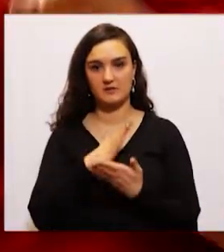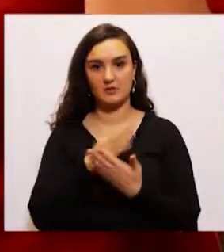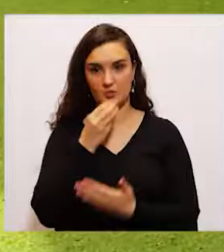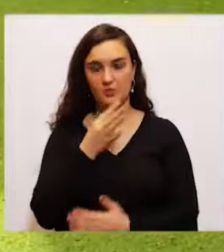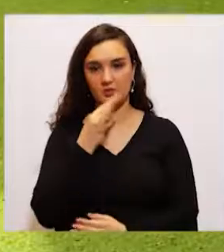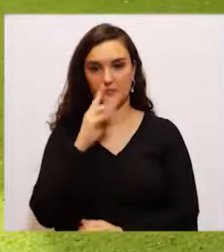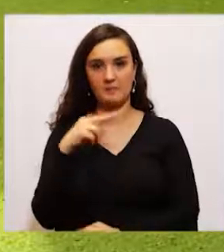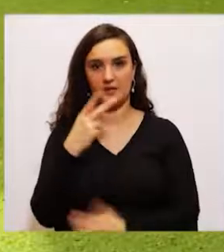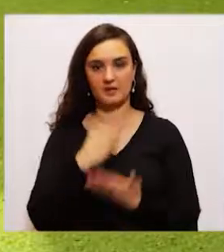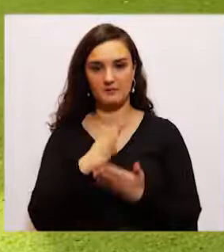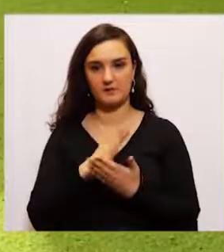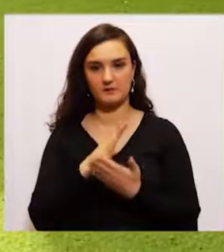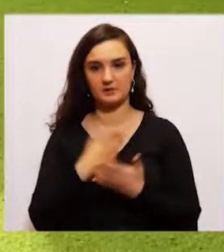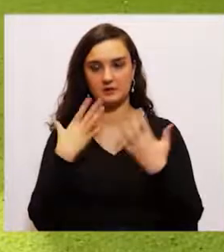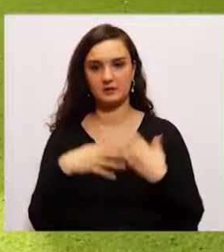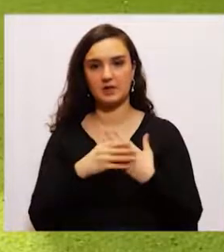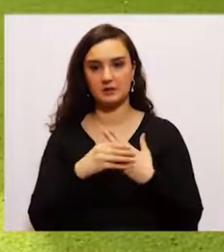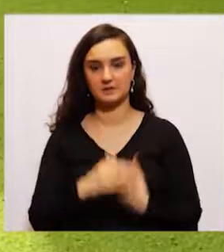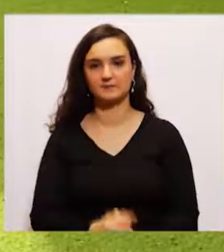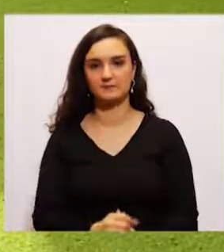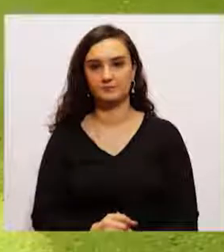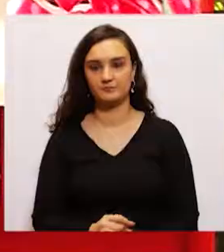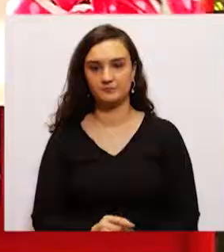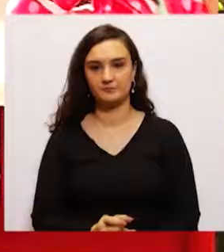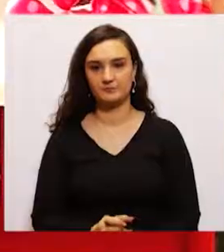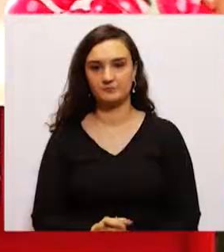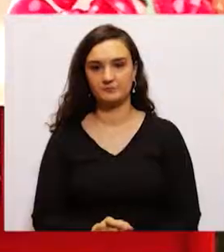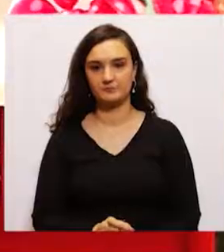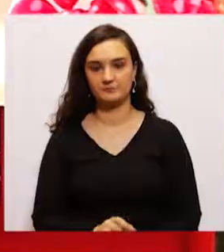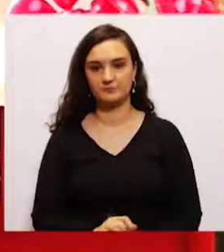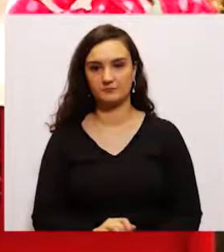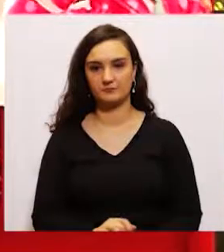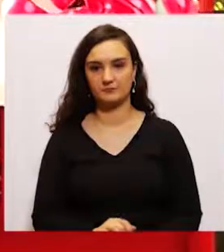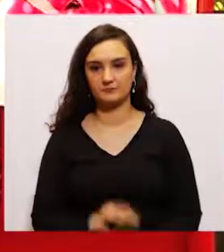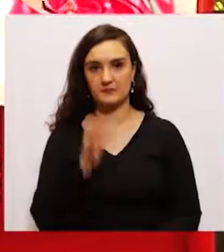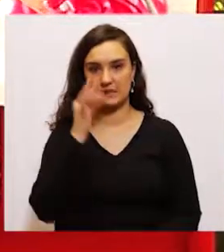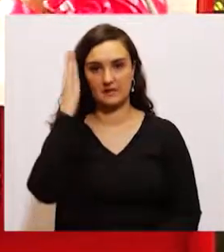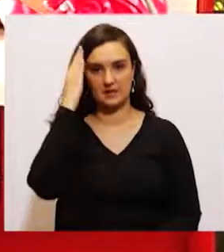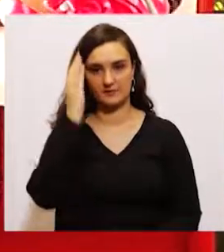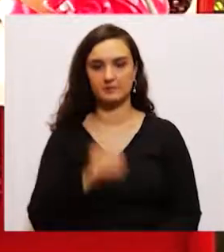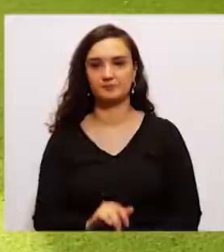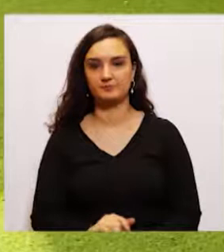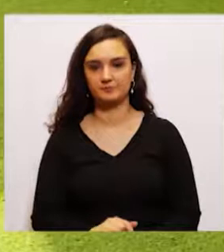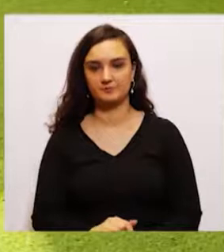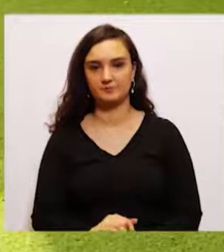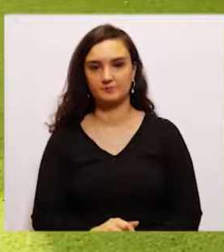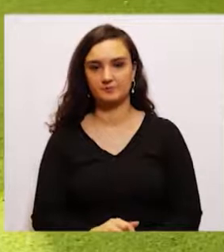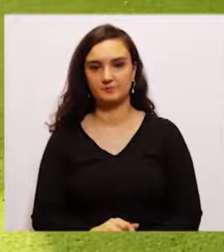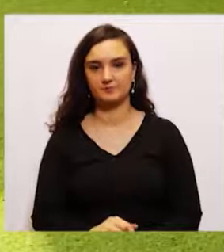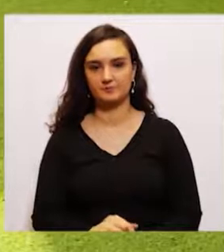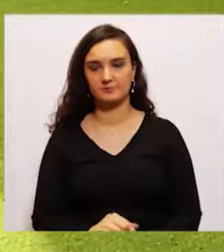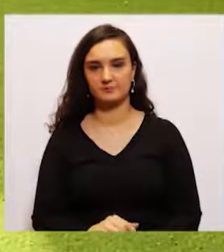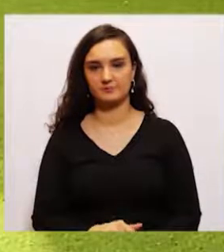და მერე გვაქვს ისა. ტანი? ხო? ტანი და მერე თავი. უფ,